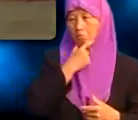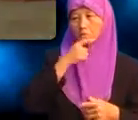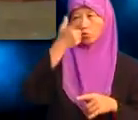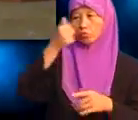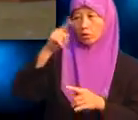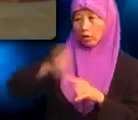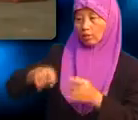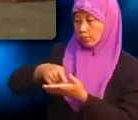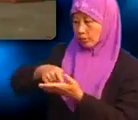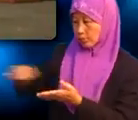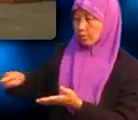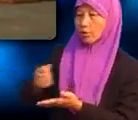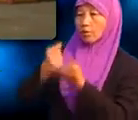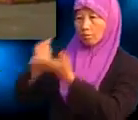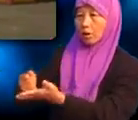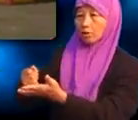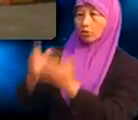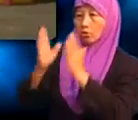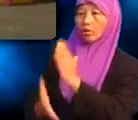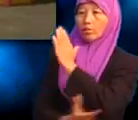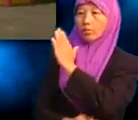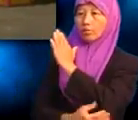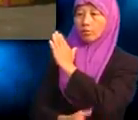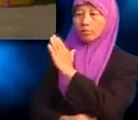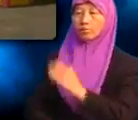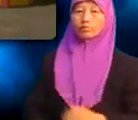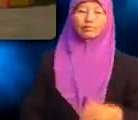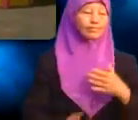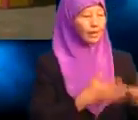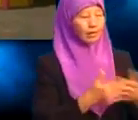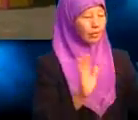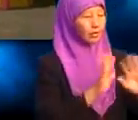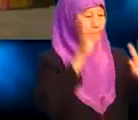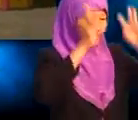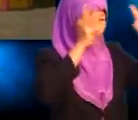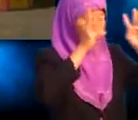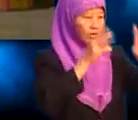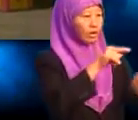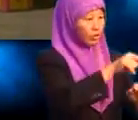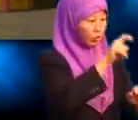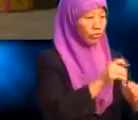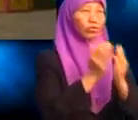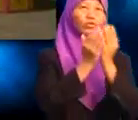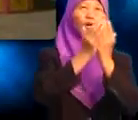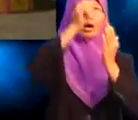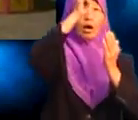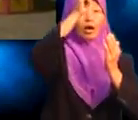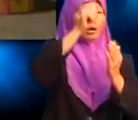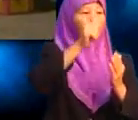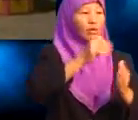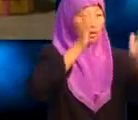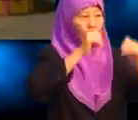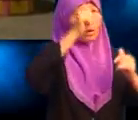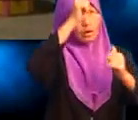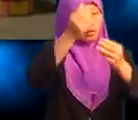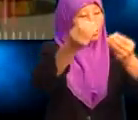ni. Jangan risau. Berdoalah agar Allah memberi peluang kamu berzakat di musim menuai yang akan datang. InsyaAllah, Tok Ki.